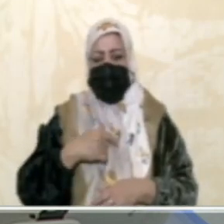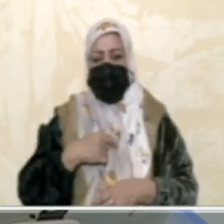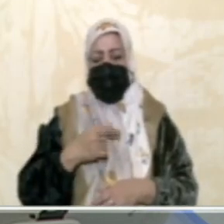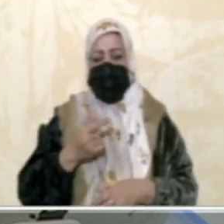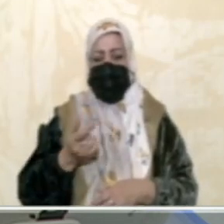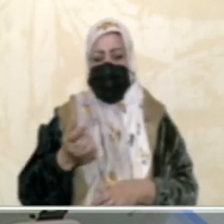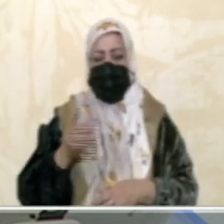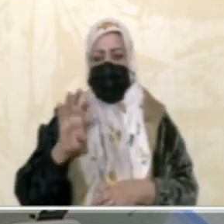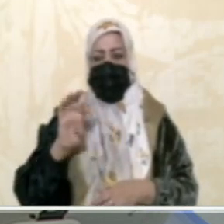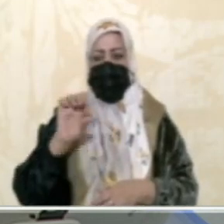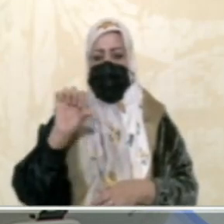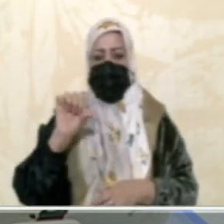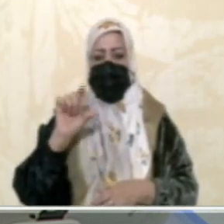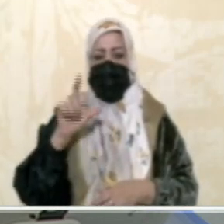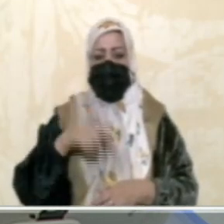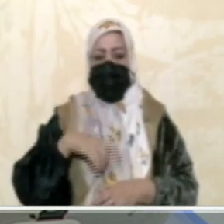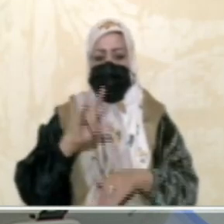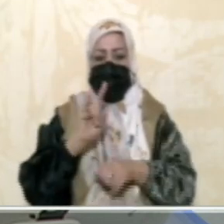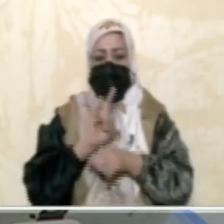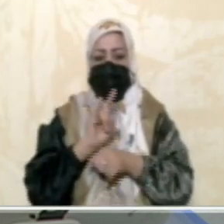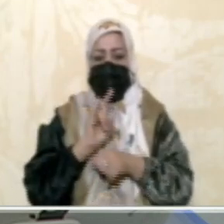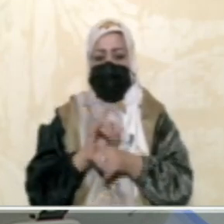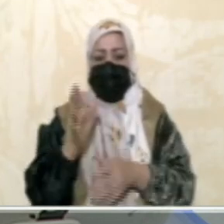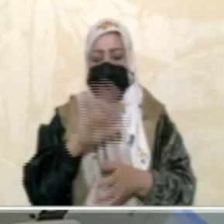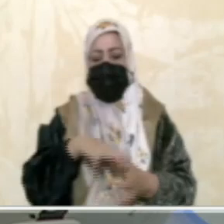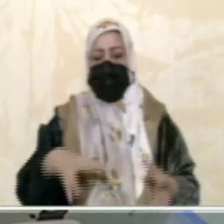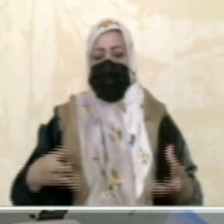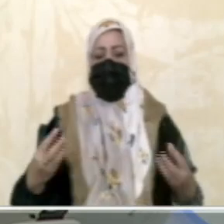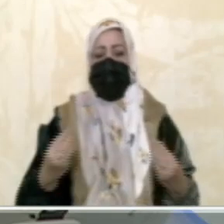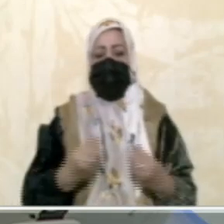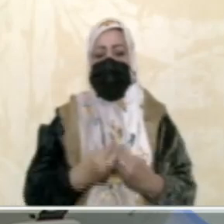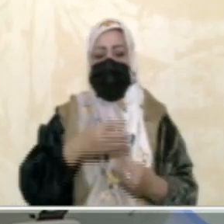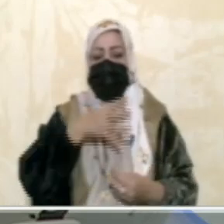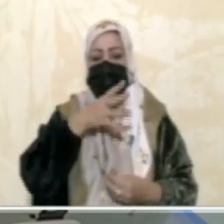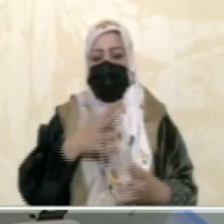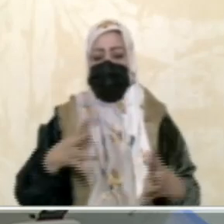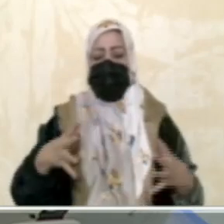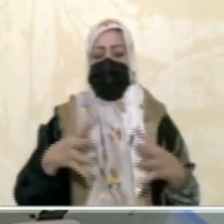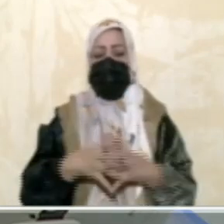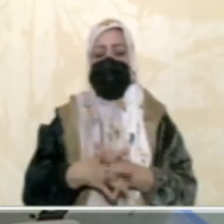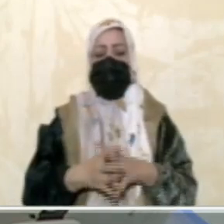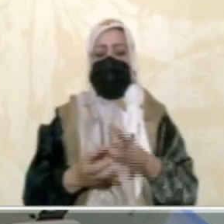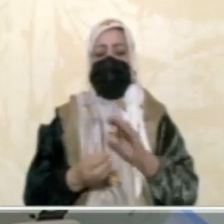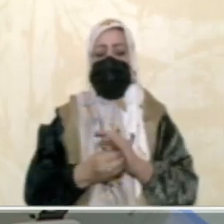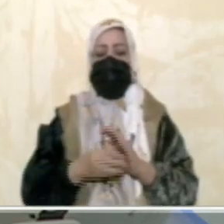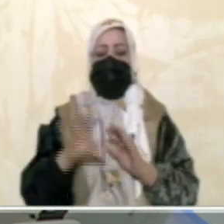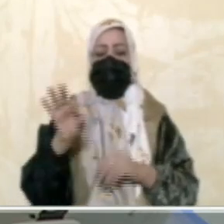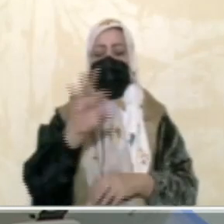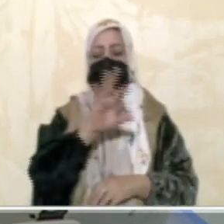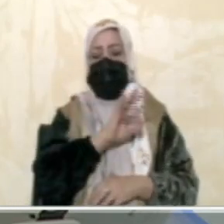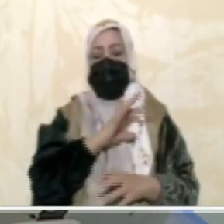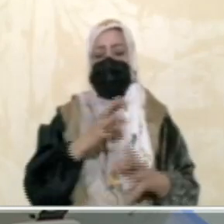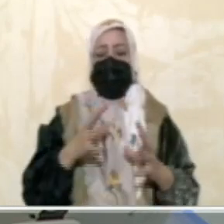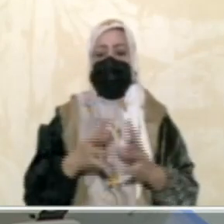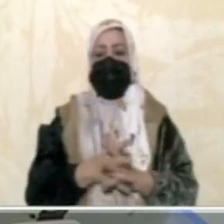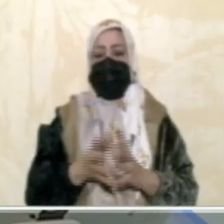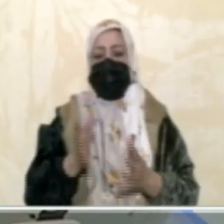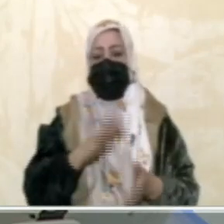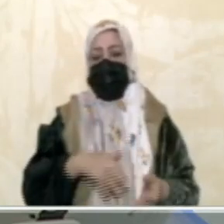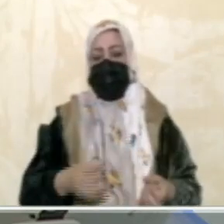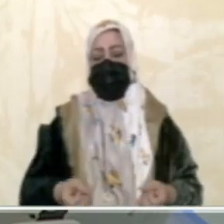رحمه الله ويعني حسب ما سمعنا مشايخنا انه كان معهم